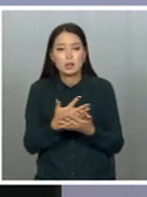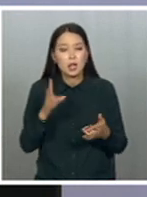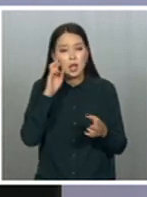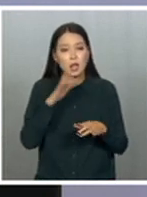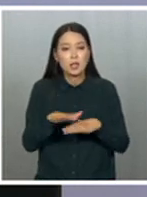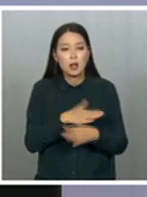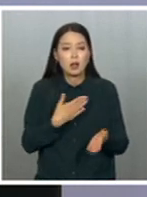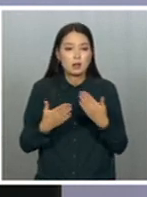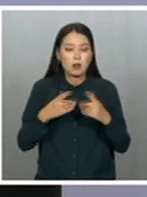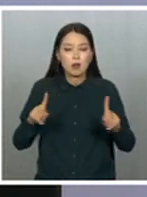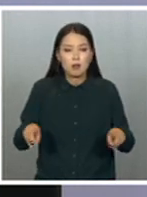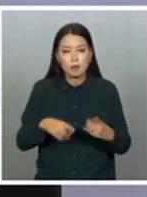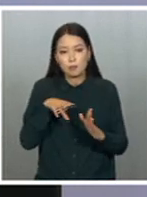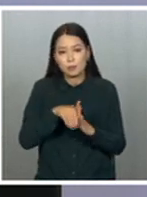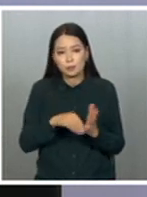құйылуына жол ашты.